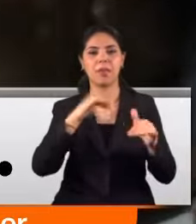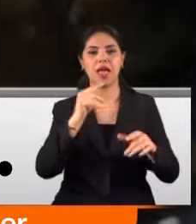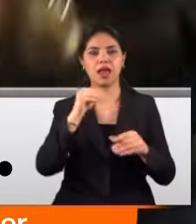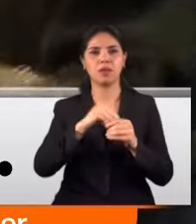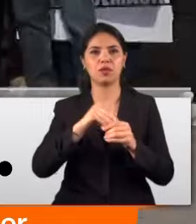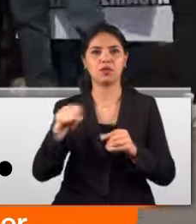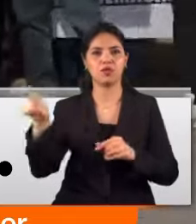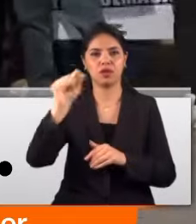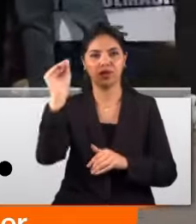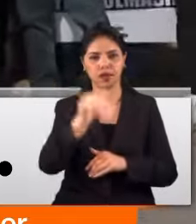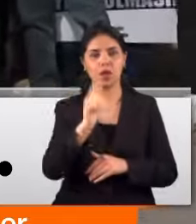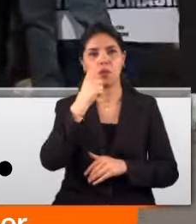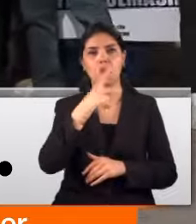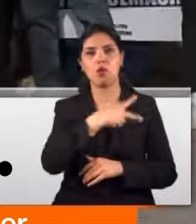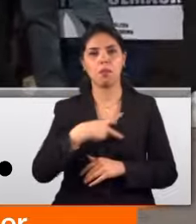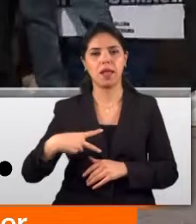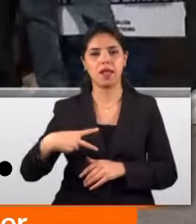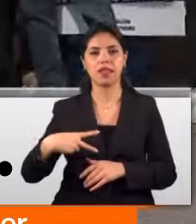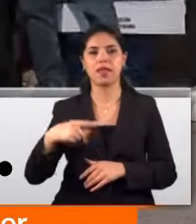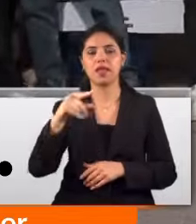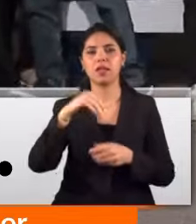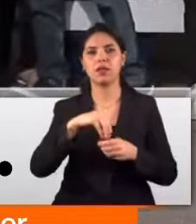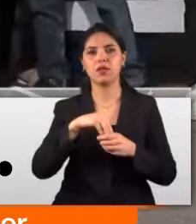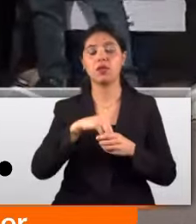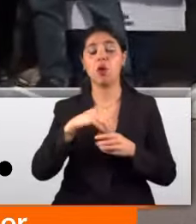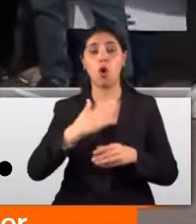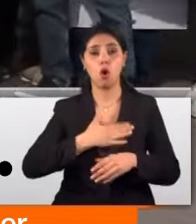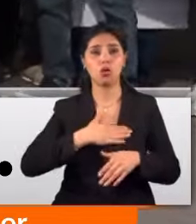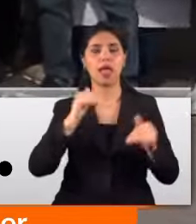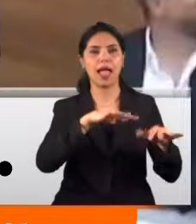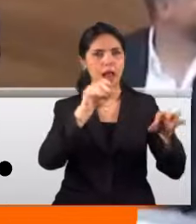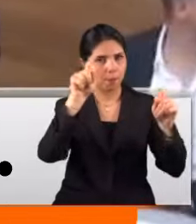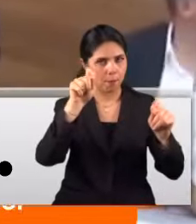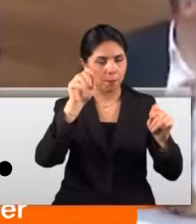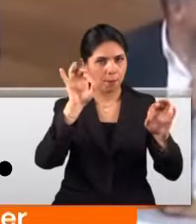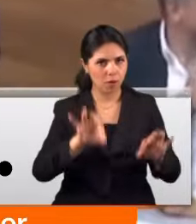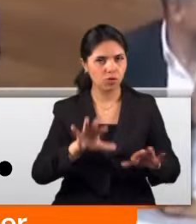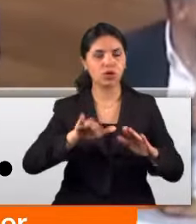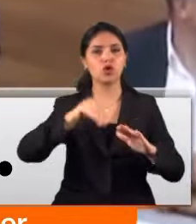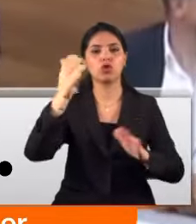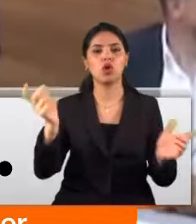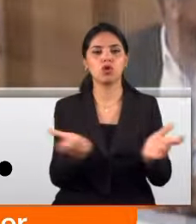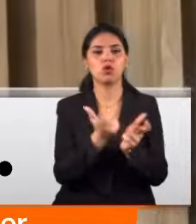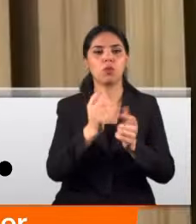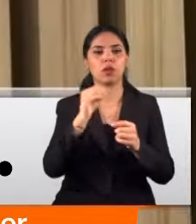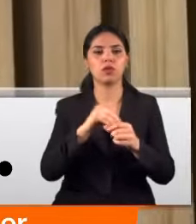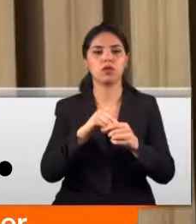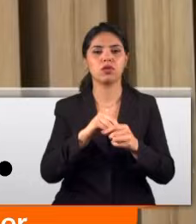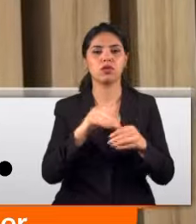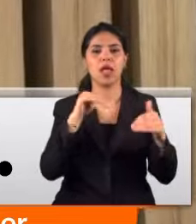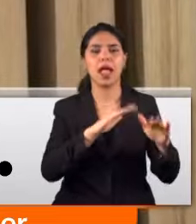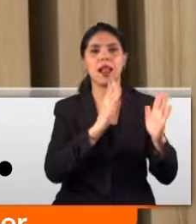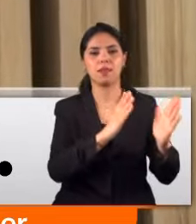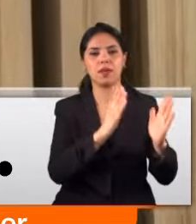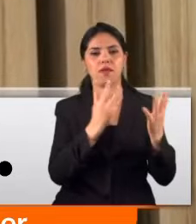Protesto gösterileri Bolu Belediyesi'nin önünde başladığı meclis toplantısına da taşındı. Vereceğiniz yanlış karar tarihe kara bir